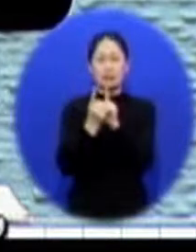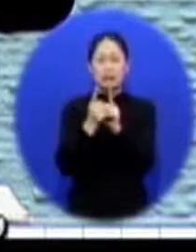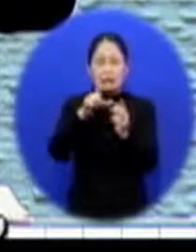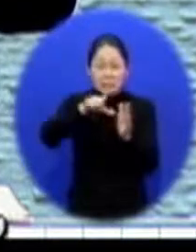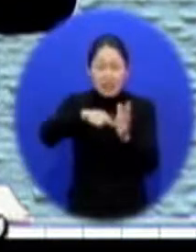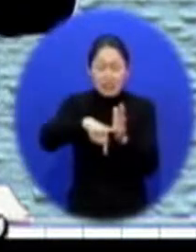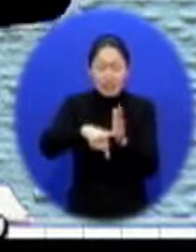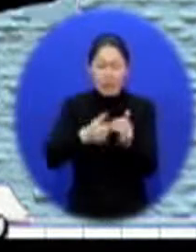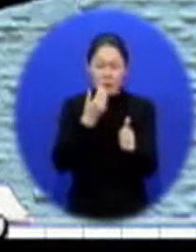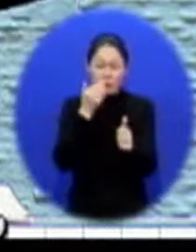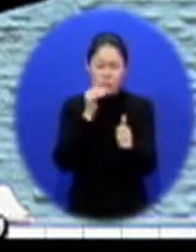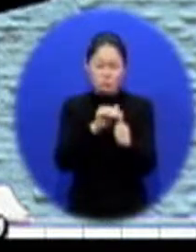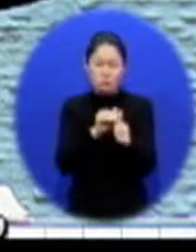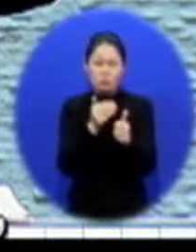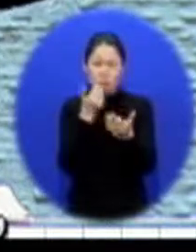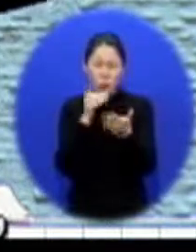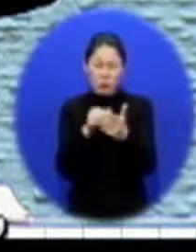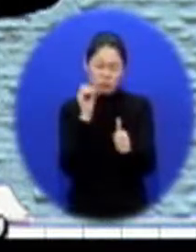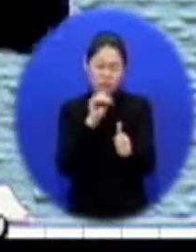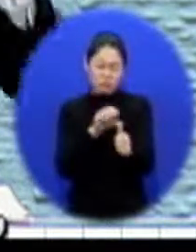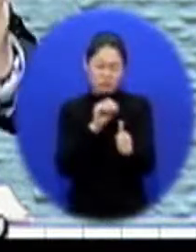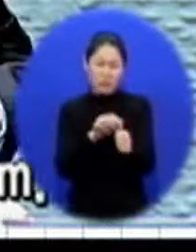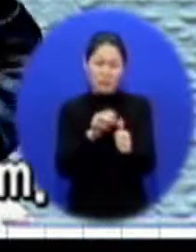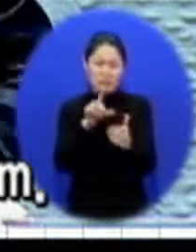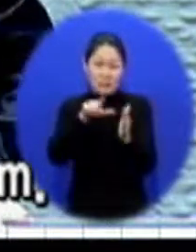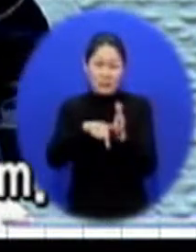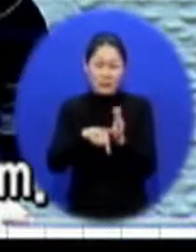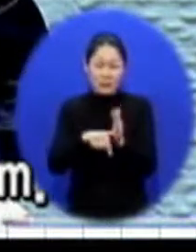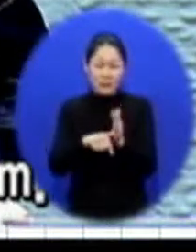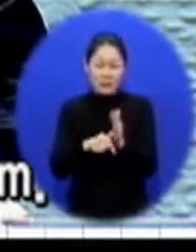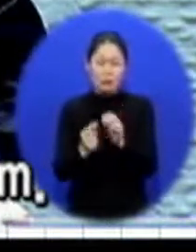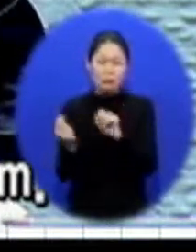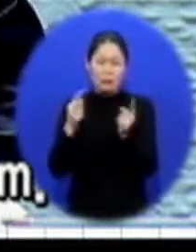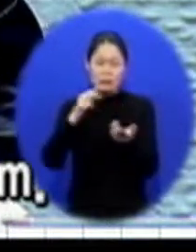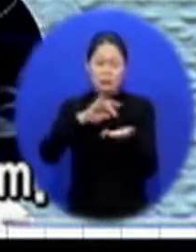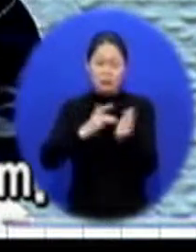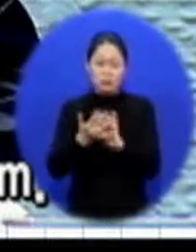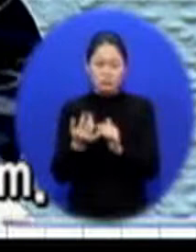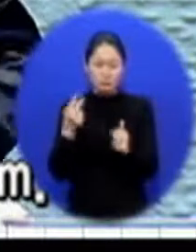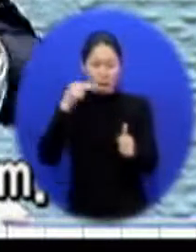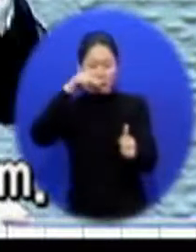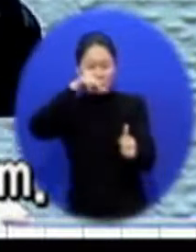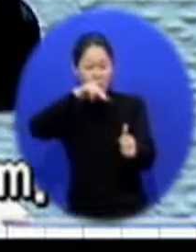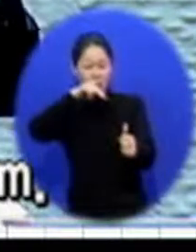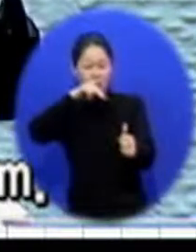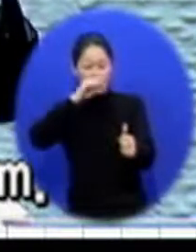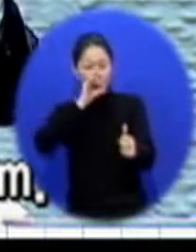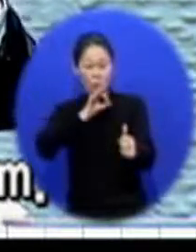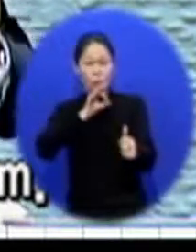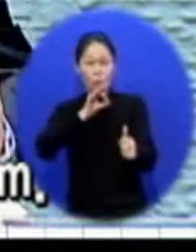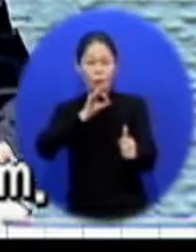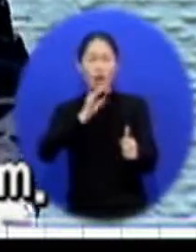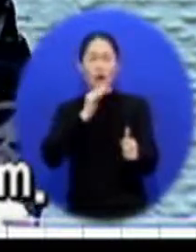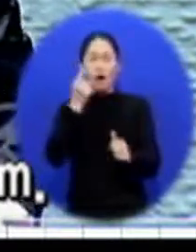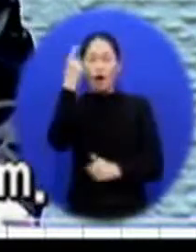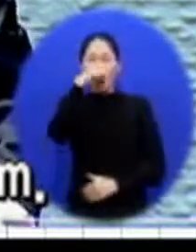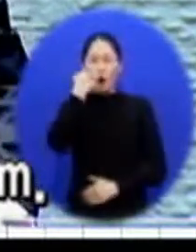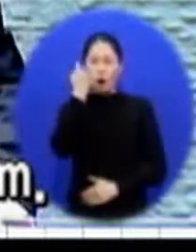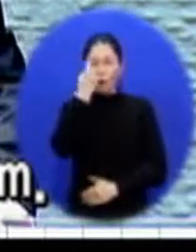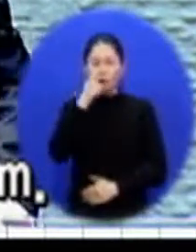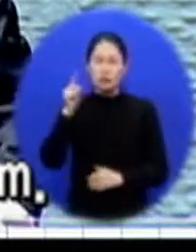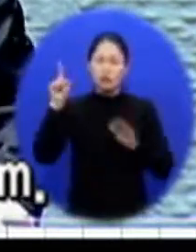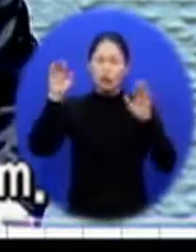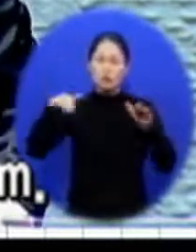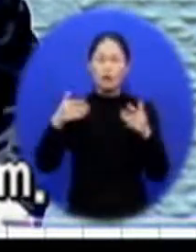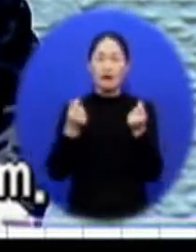시간에 부활의 주님이 일어서자 길을 내려다 보시는 것을 보고 그는 얼굴이 천사 같은 얼굴로 순교